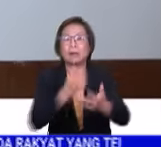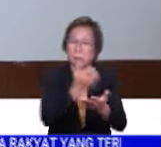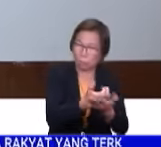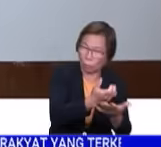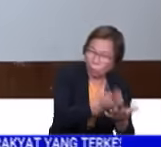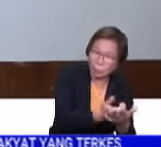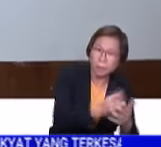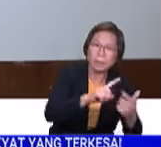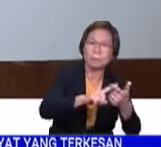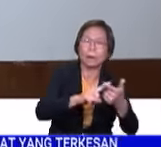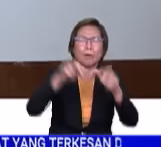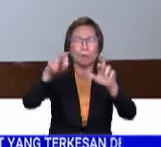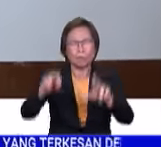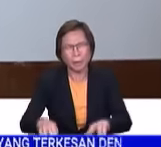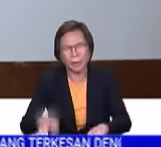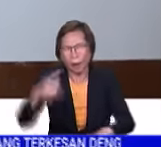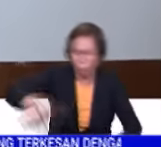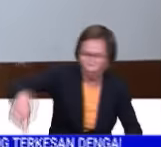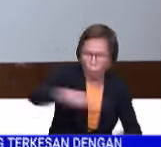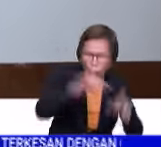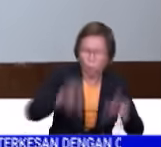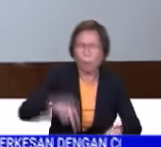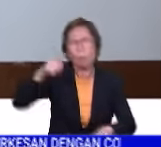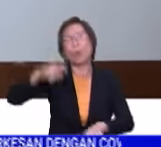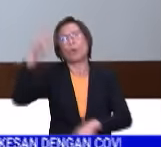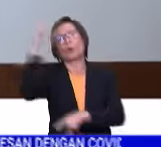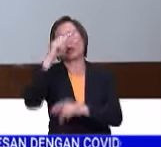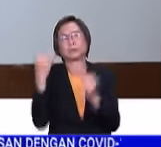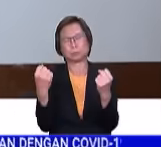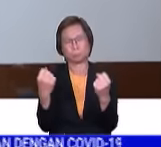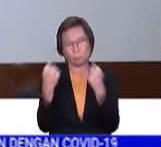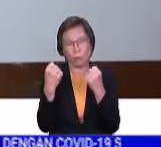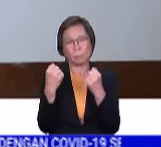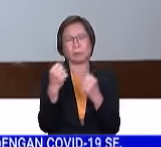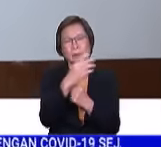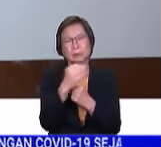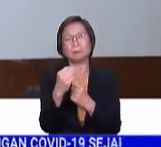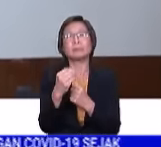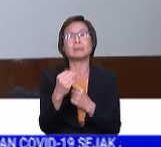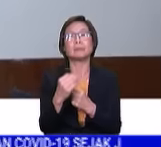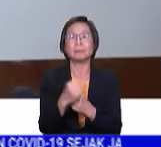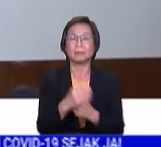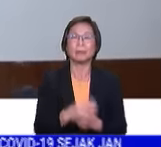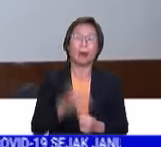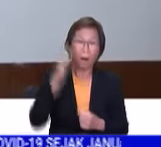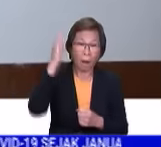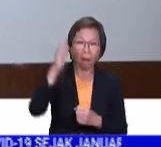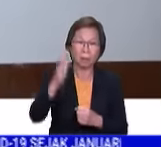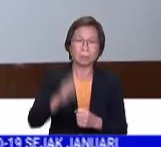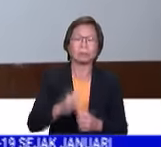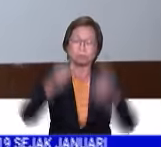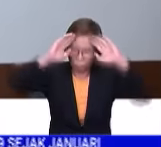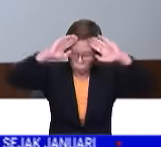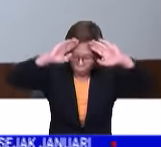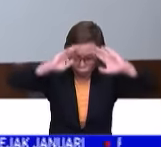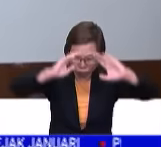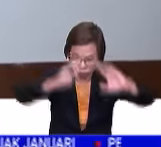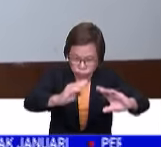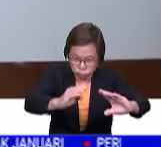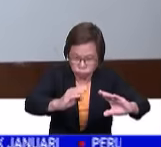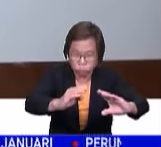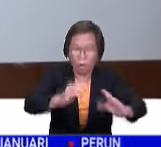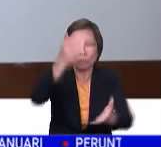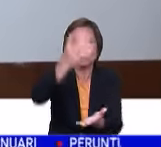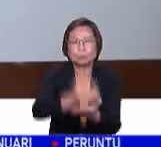ekonomi. Dan rakyat sekarang memerlukan kerajaan yang stabil, yang kuat dan yang akan menumpukan perhatian kepada